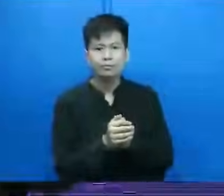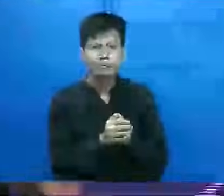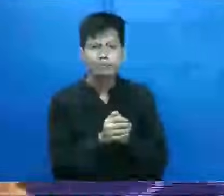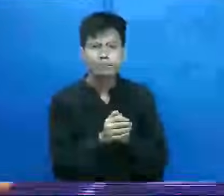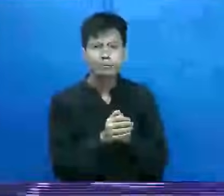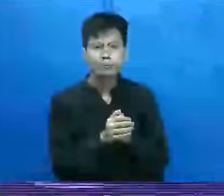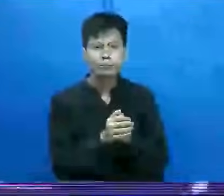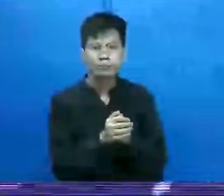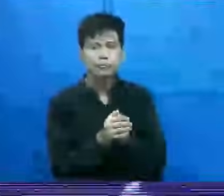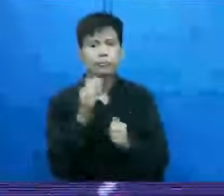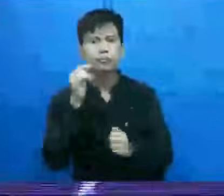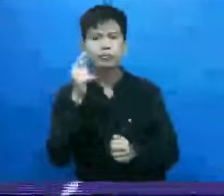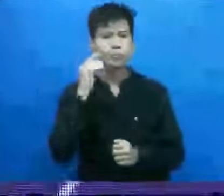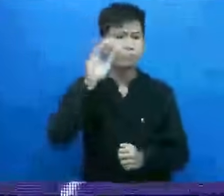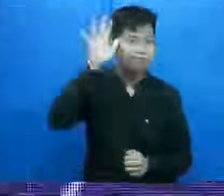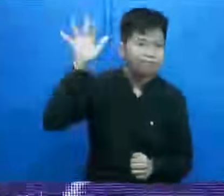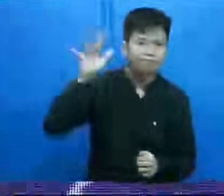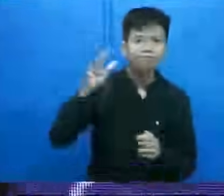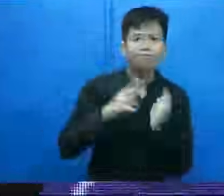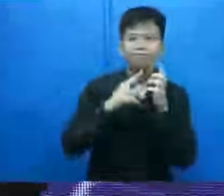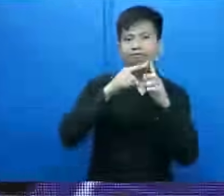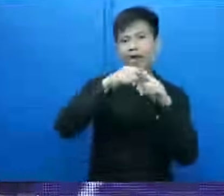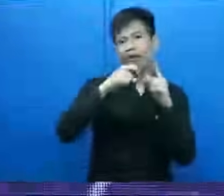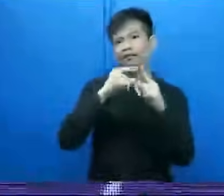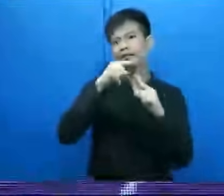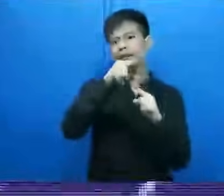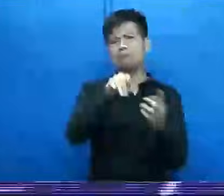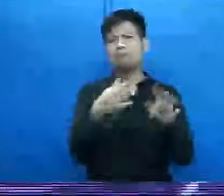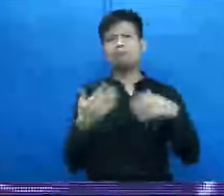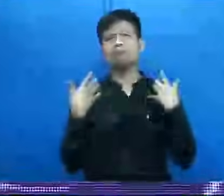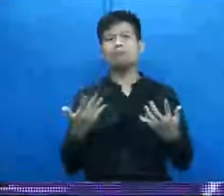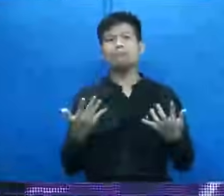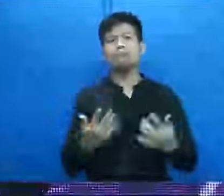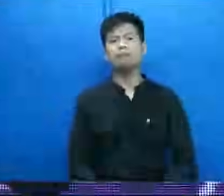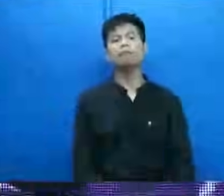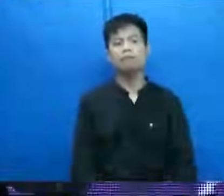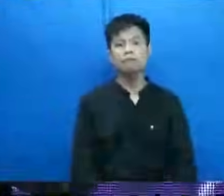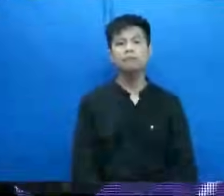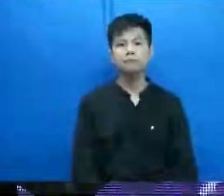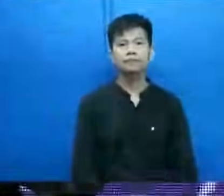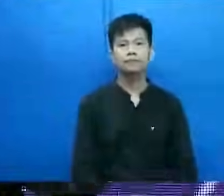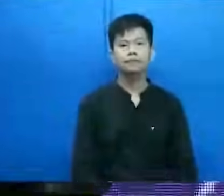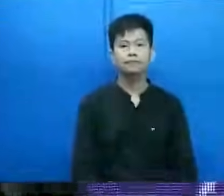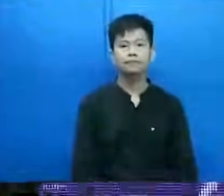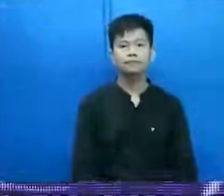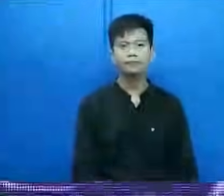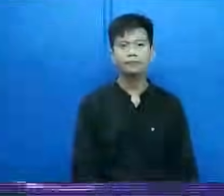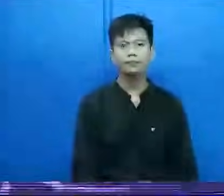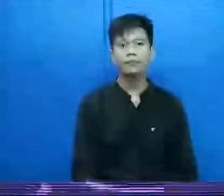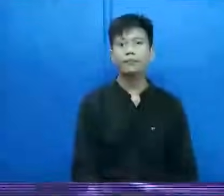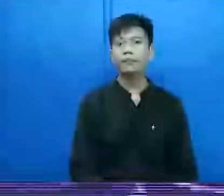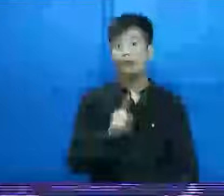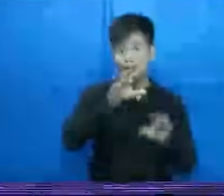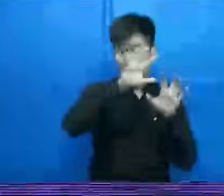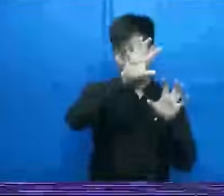yang tidak perlu dilihat. Bayangkan saat bermaksiat Anda wafat. Ambil. Ambil, teman-teman. Di begitu Anda